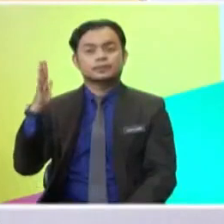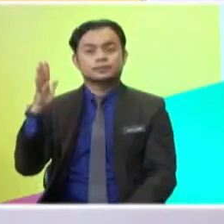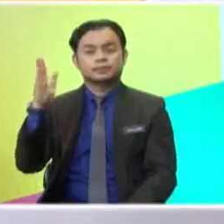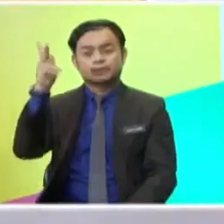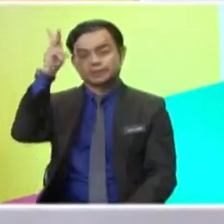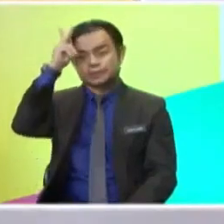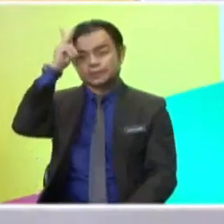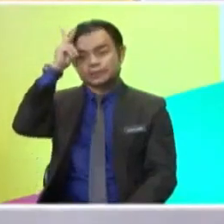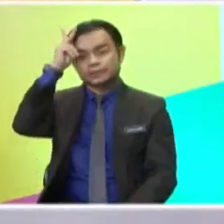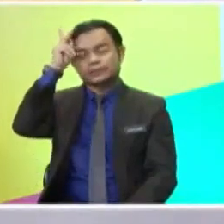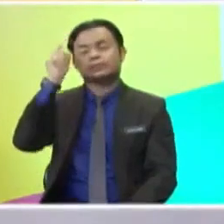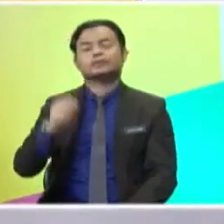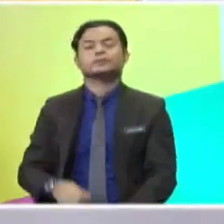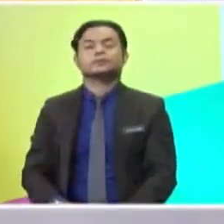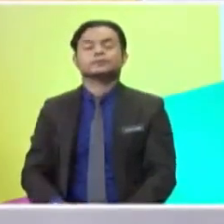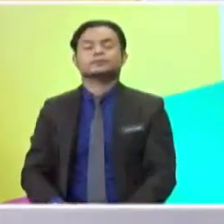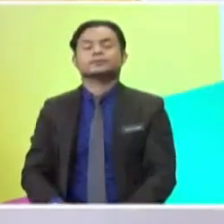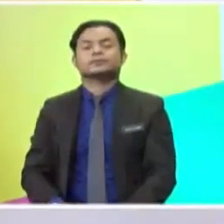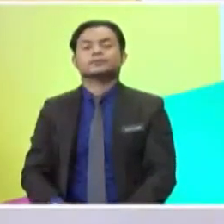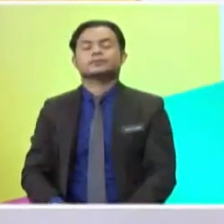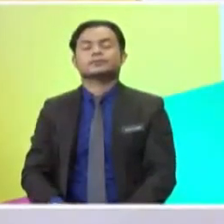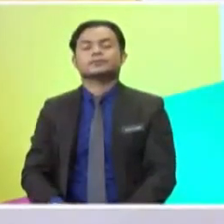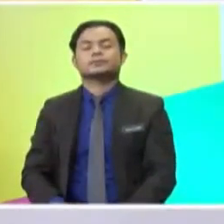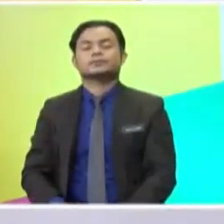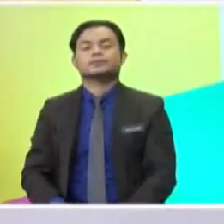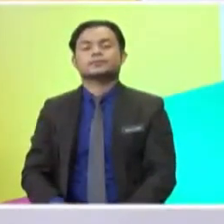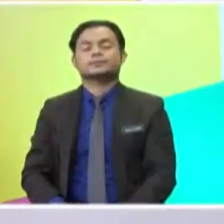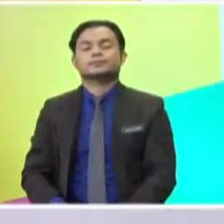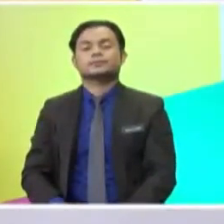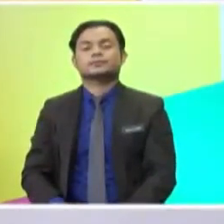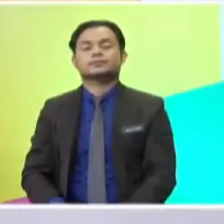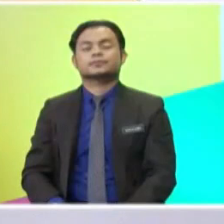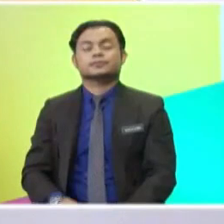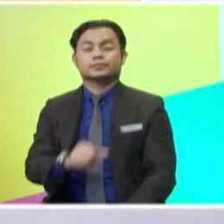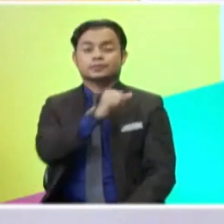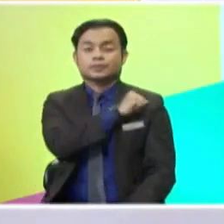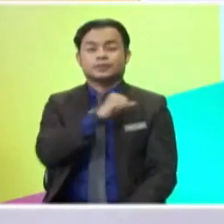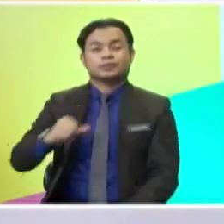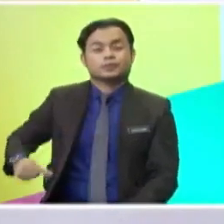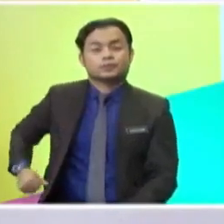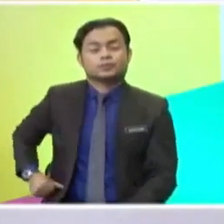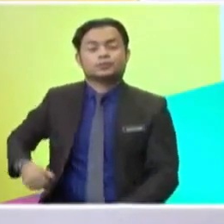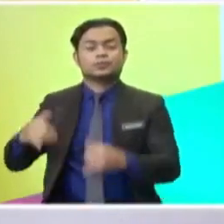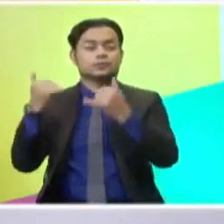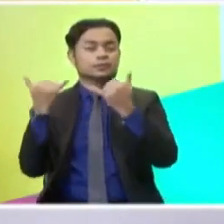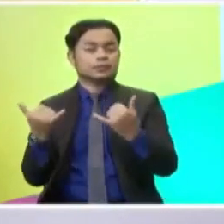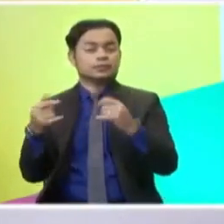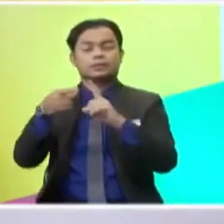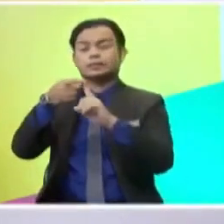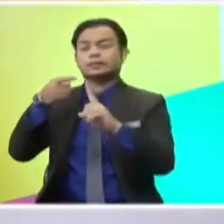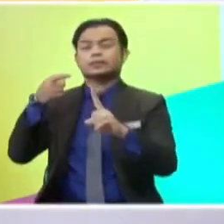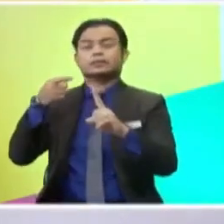Kelantan. Kelantan. Okey. Okay. Dan yang di-Pertuan Agong sekarang berasal daripada negeri Pahang. Ya,